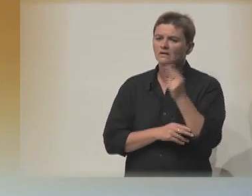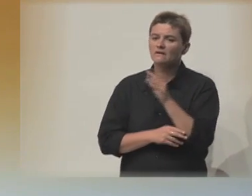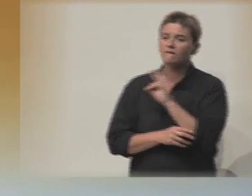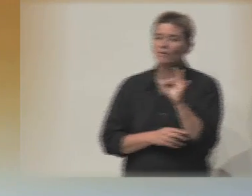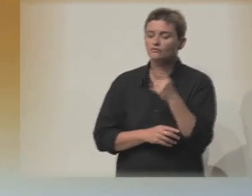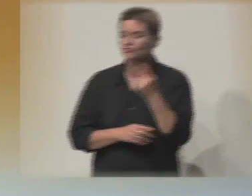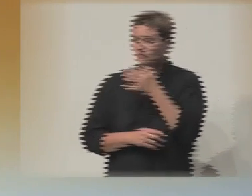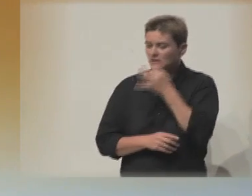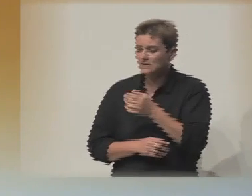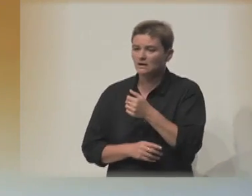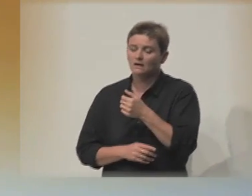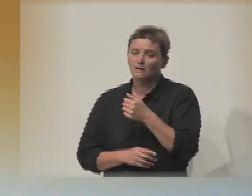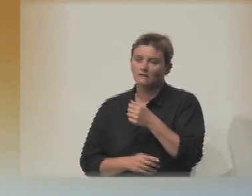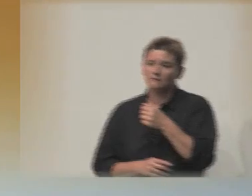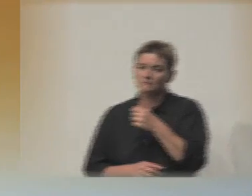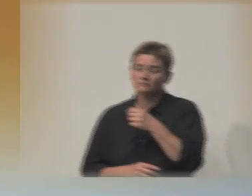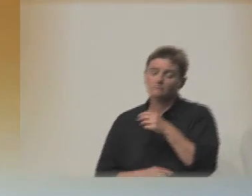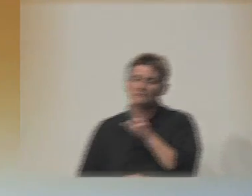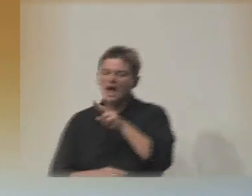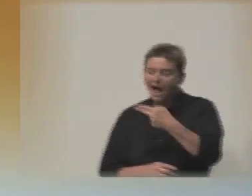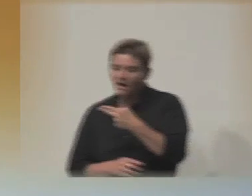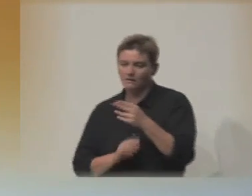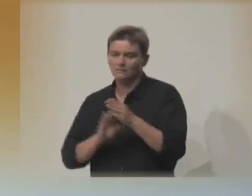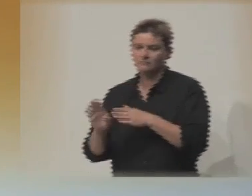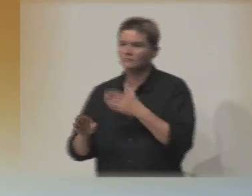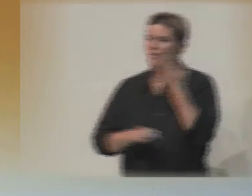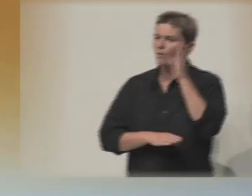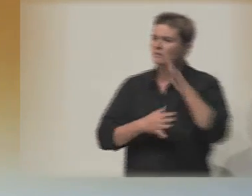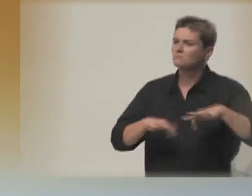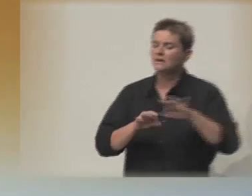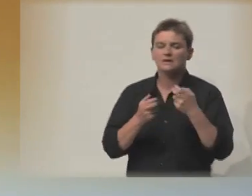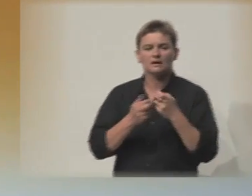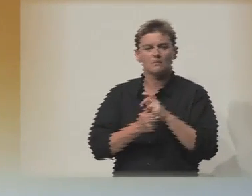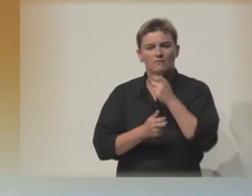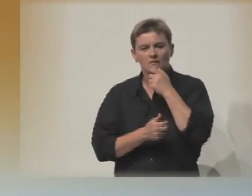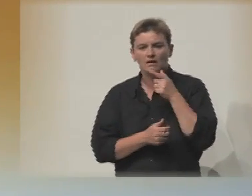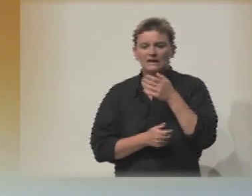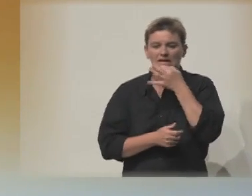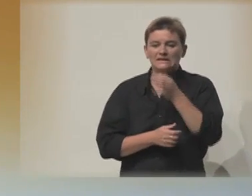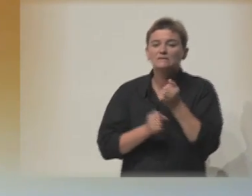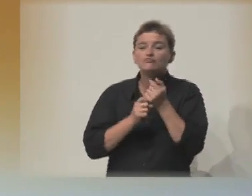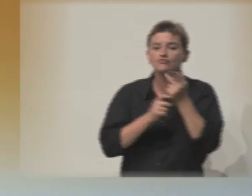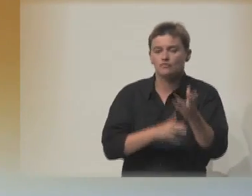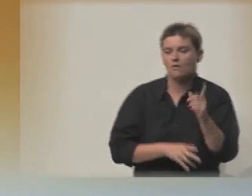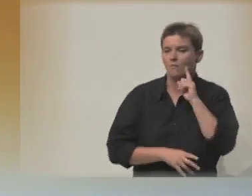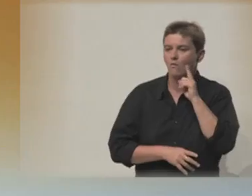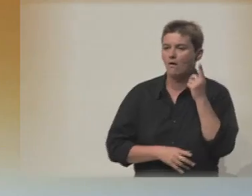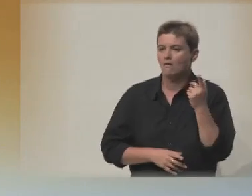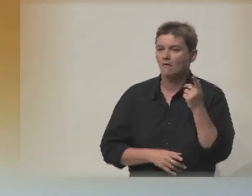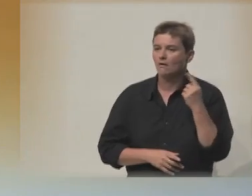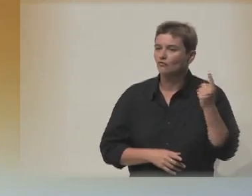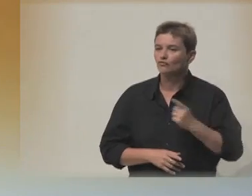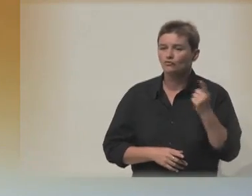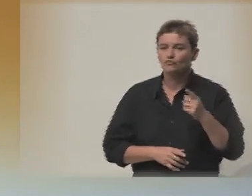au singulier, tandis que dans les autres pays, et notamment les pays anglo-saxons, ça se dit au pluriel parce que les universités sont